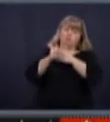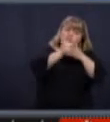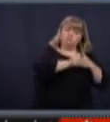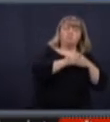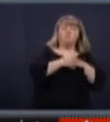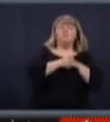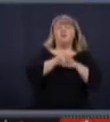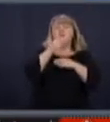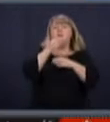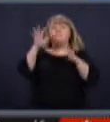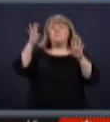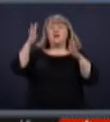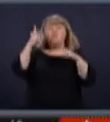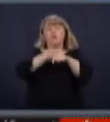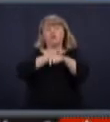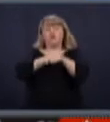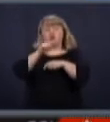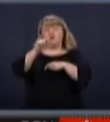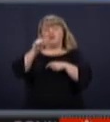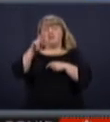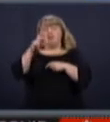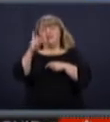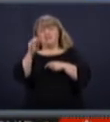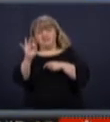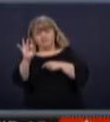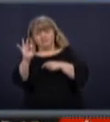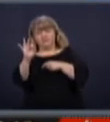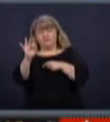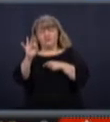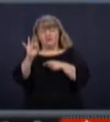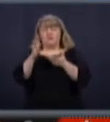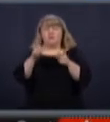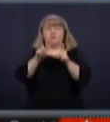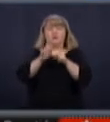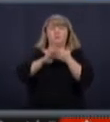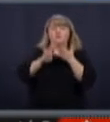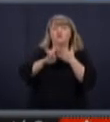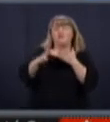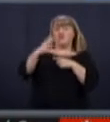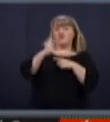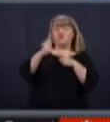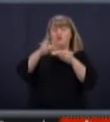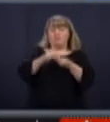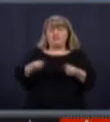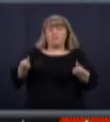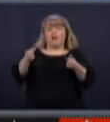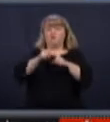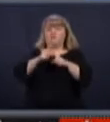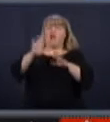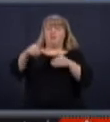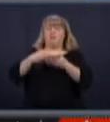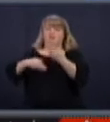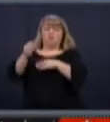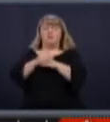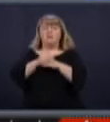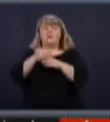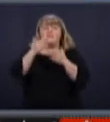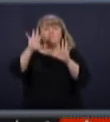au docteur Tardif, puis à toute l'équipe de l'Institut de cardiologie de Montréal. C'est pas leur première